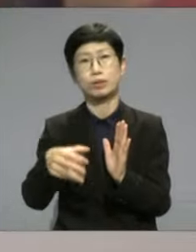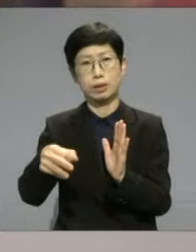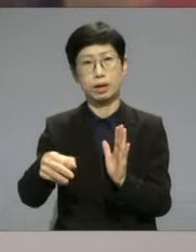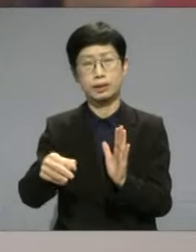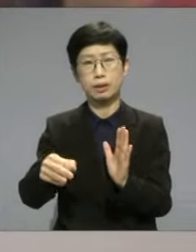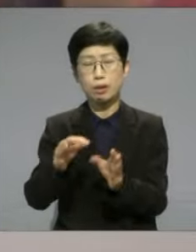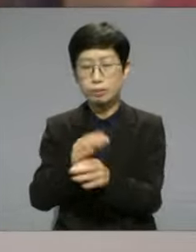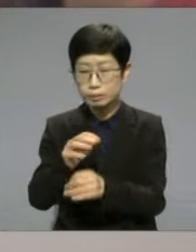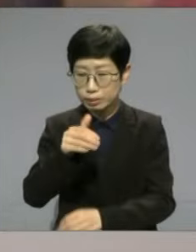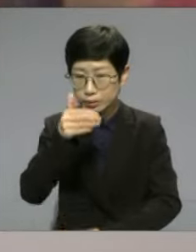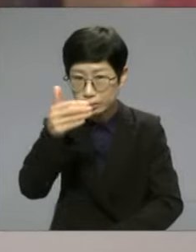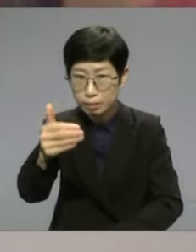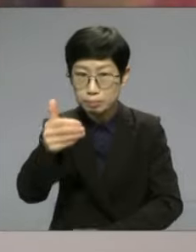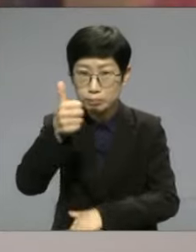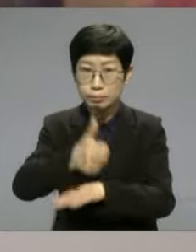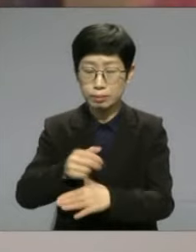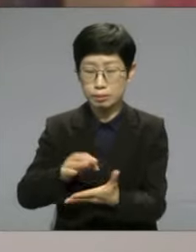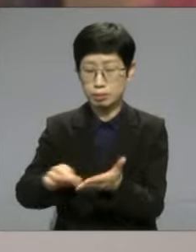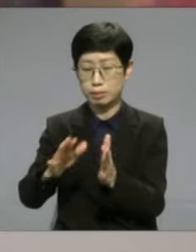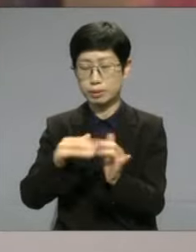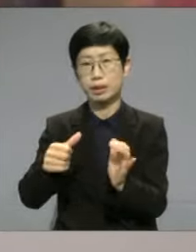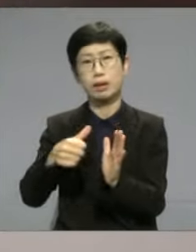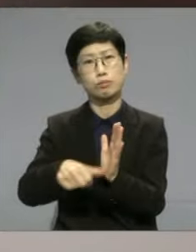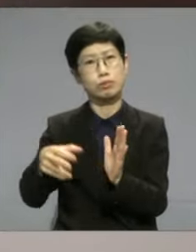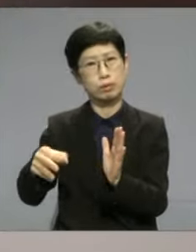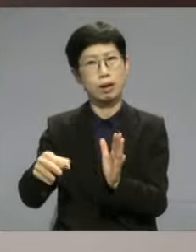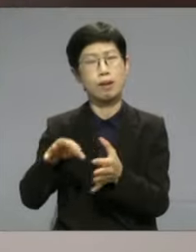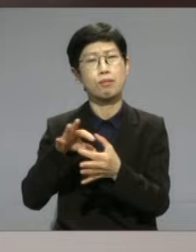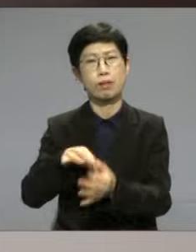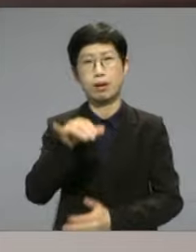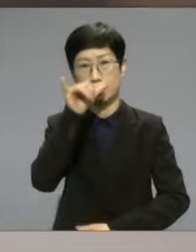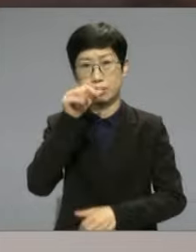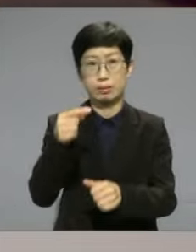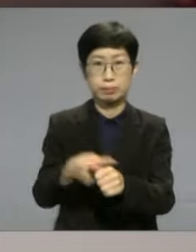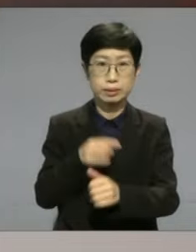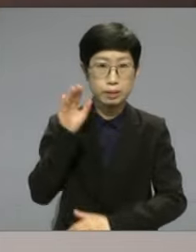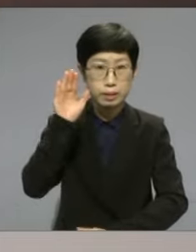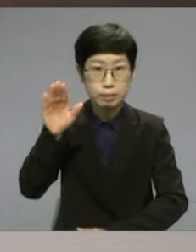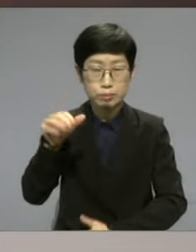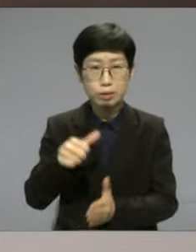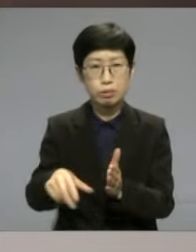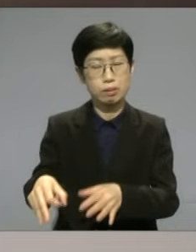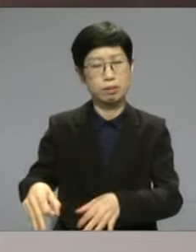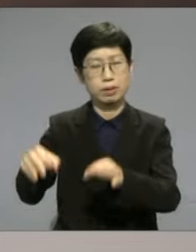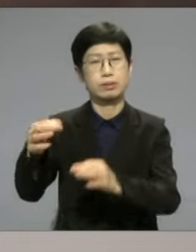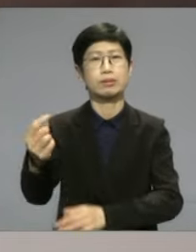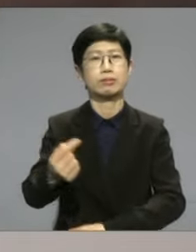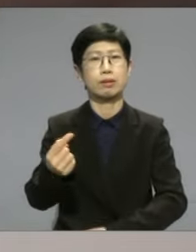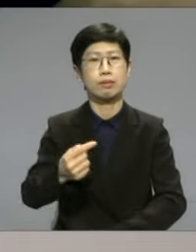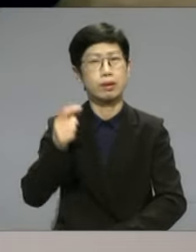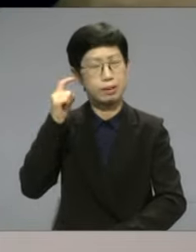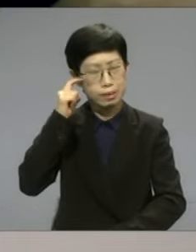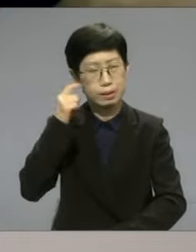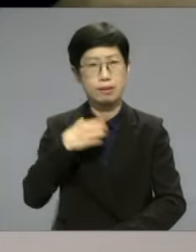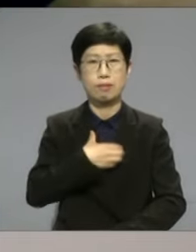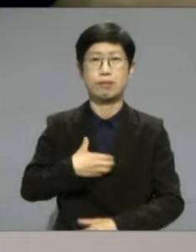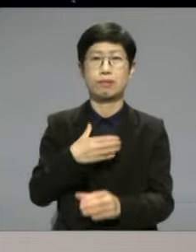두고 최종 소비재 가격에 반영된다는 점에서 시장의 물가 반등 우려를 키우고 있습니다